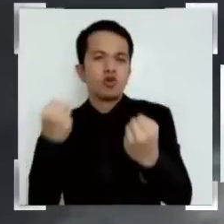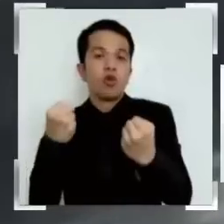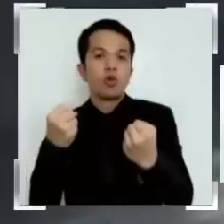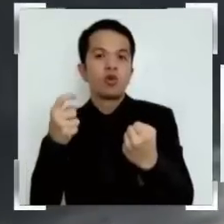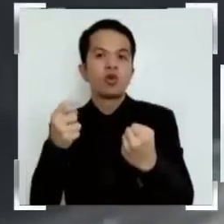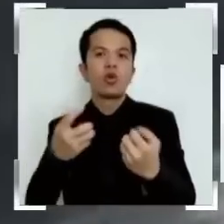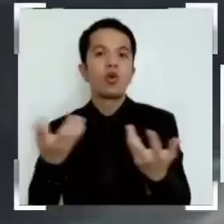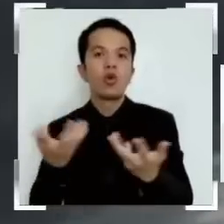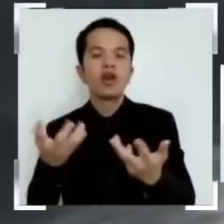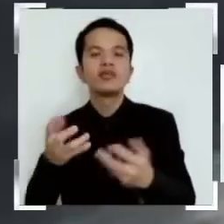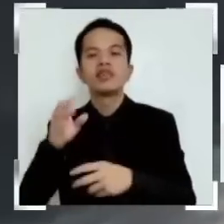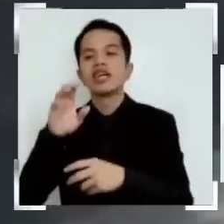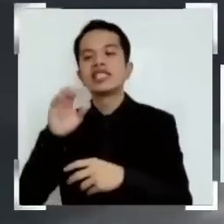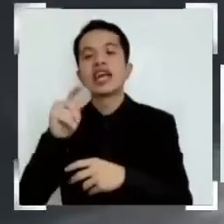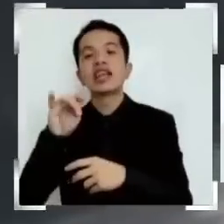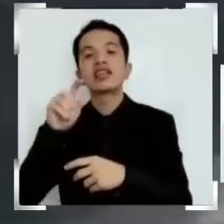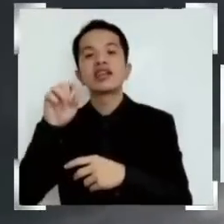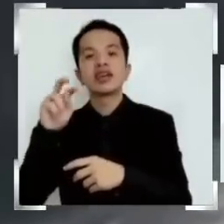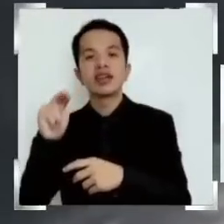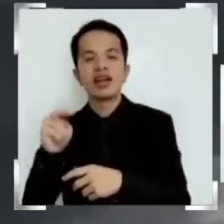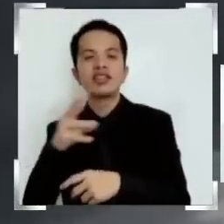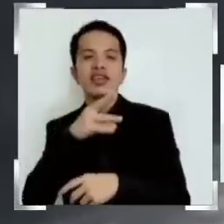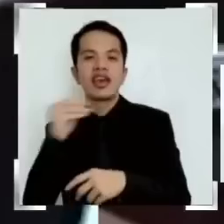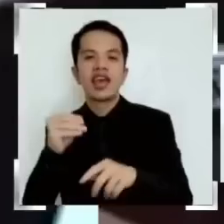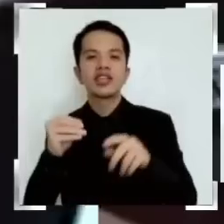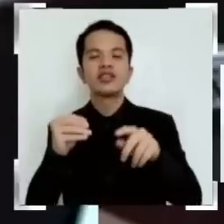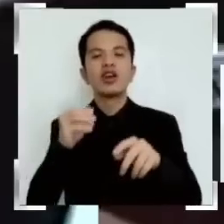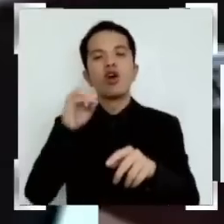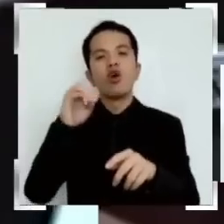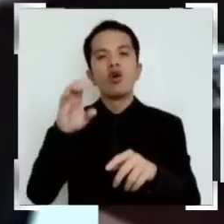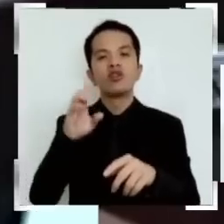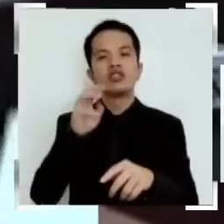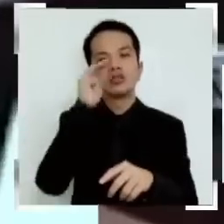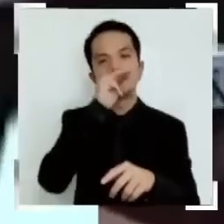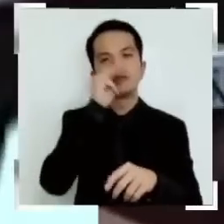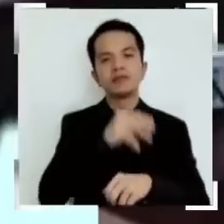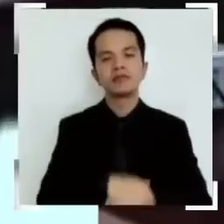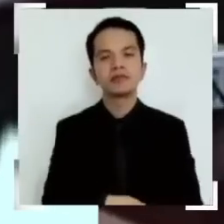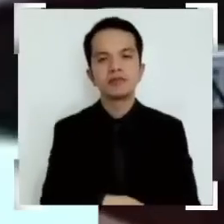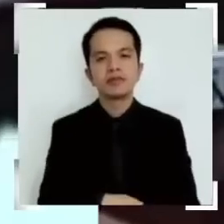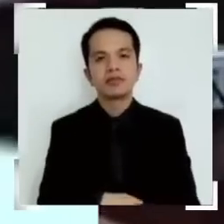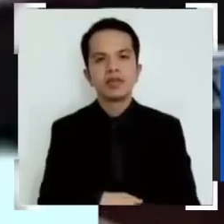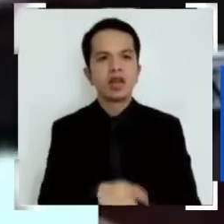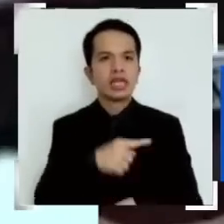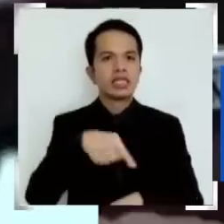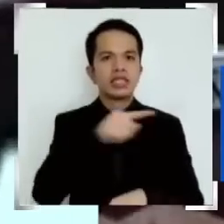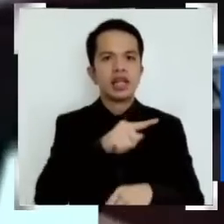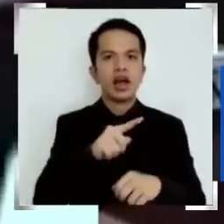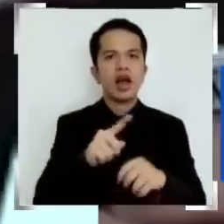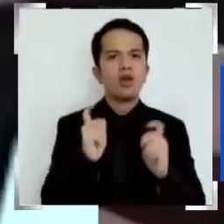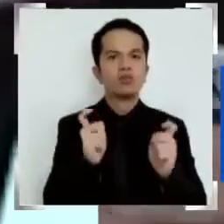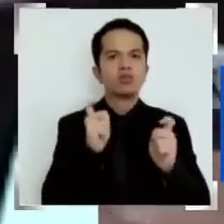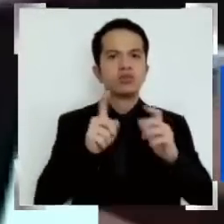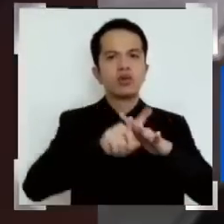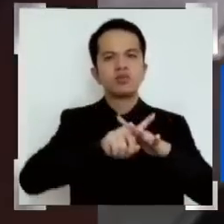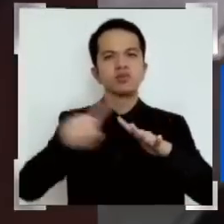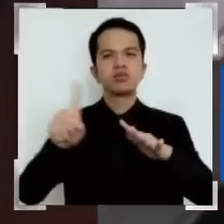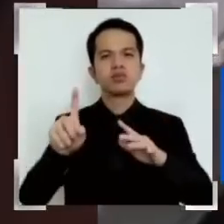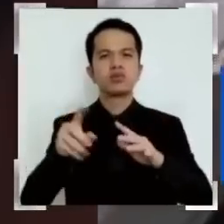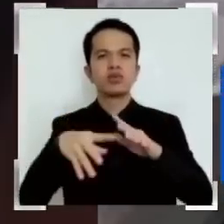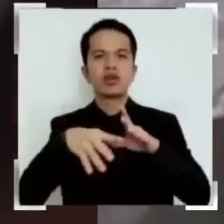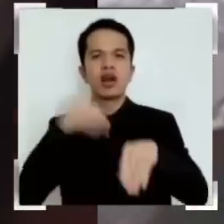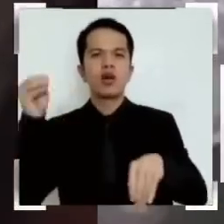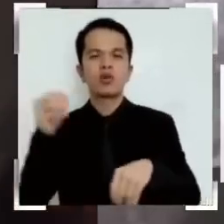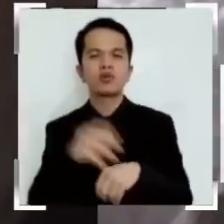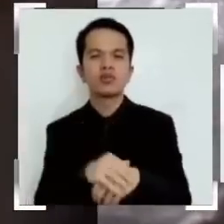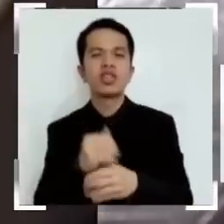Calatagan, pati sa ilang bahagi ng Occidental Mindoro. Nagmamadali na po yung iba na lumabas. Kami naman po yung iba po karamihan na nakasuot po sa